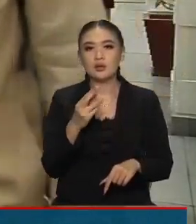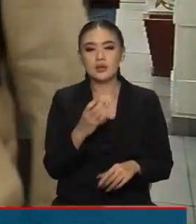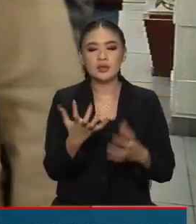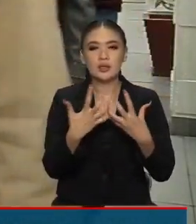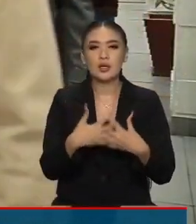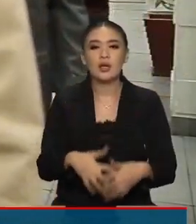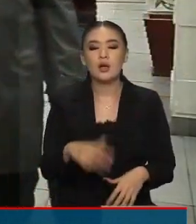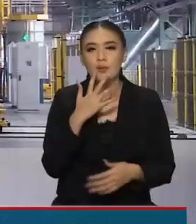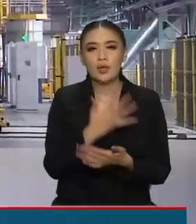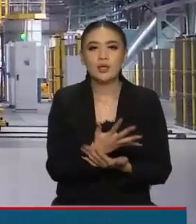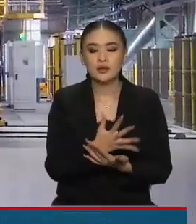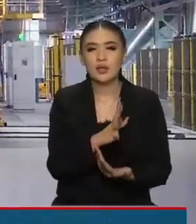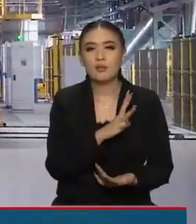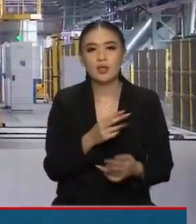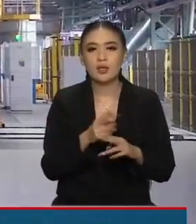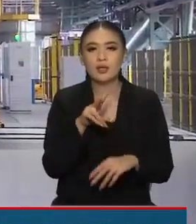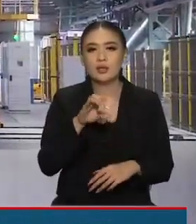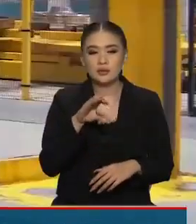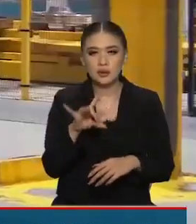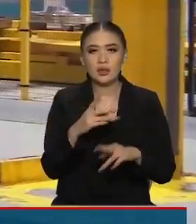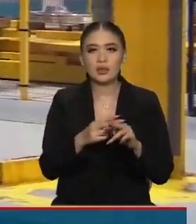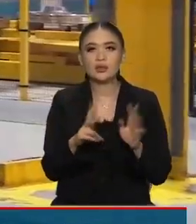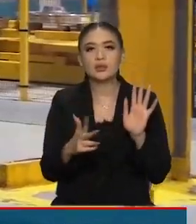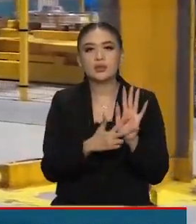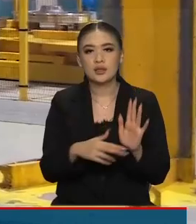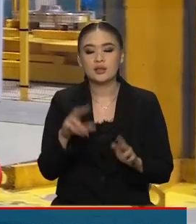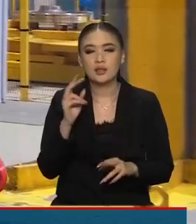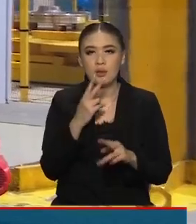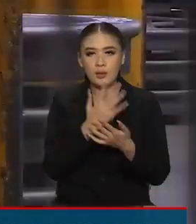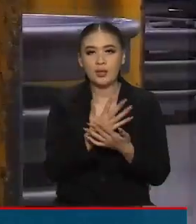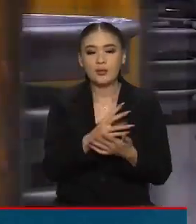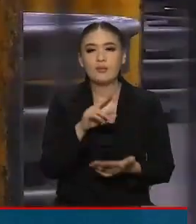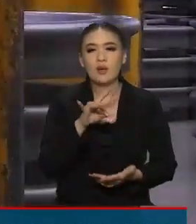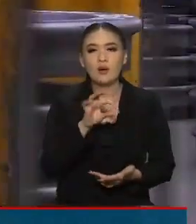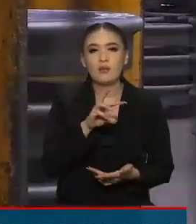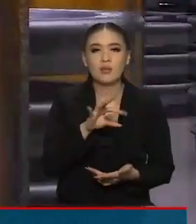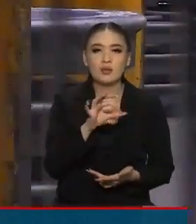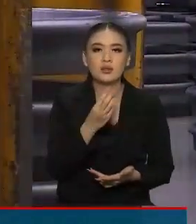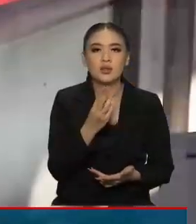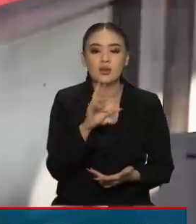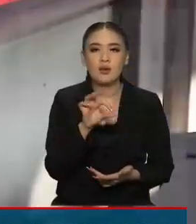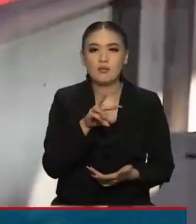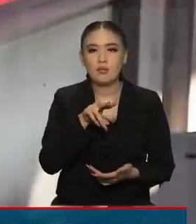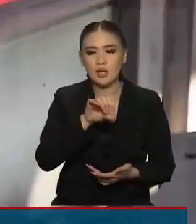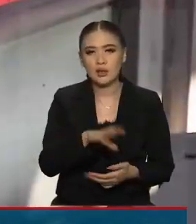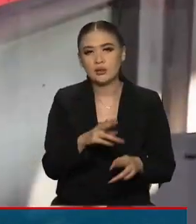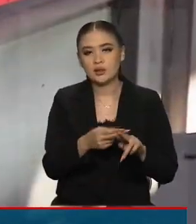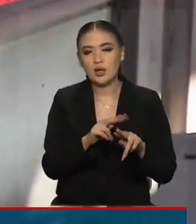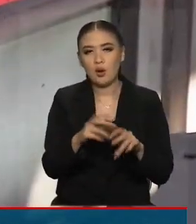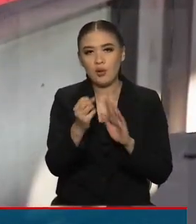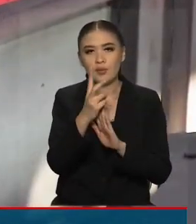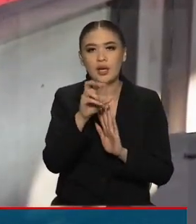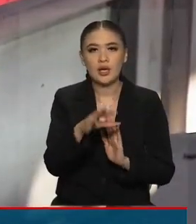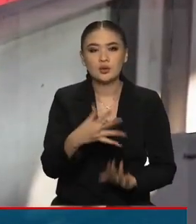автоматтандыру үдерісі таңғалдырды. Кластердің құрамына кіретін 8 кәсіпорынның бірі Проммаш комплект. Зауыт нарықта 11 жыл жұмыс істейді. Ал